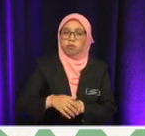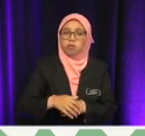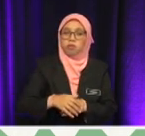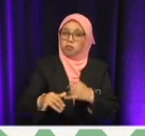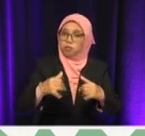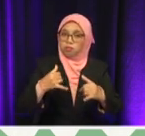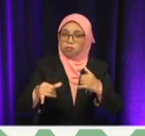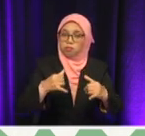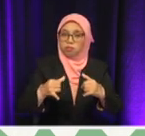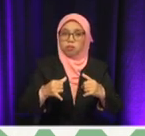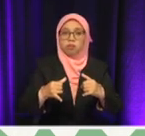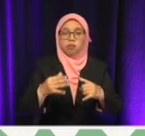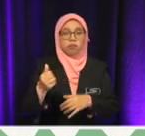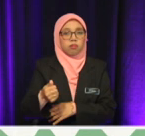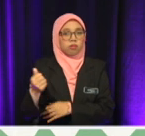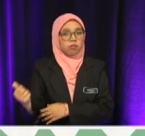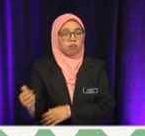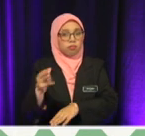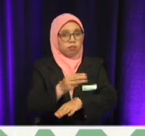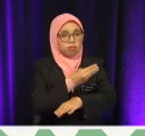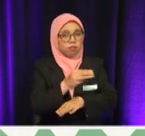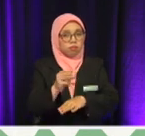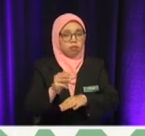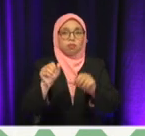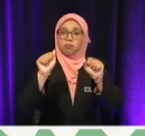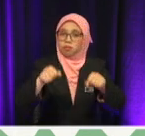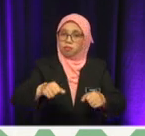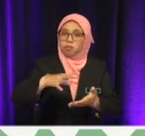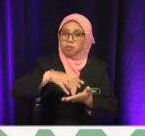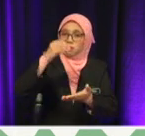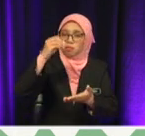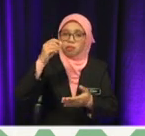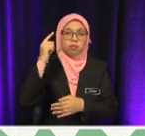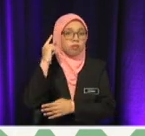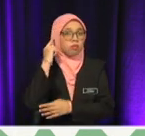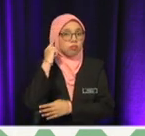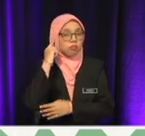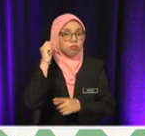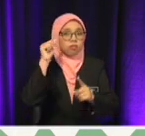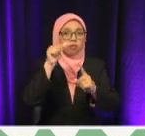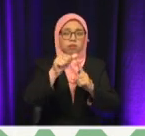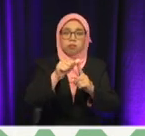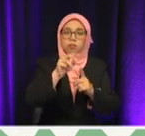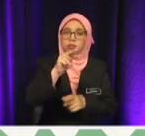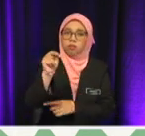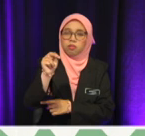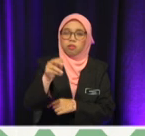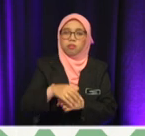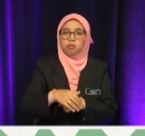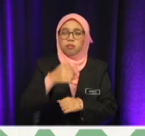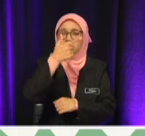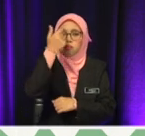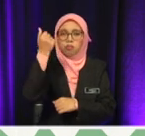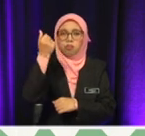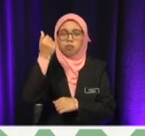permainan perkusi, okey, kanak-kanak ini dapat belajar mendengar arahan. Okey, sebab kat sini Arman ni dia sukar tumpukan